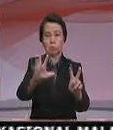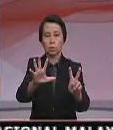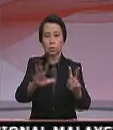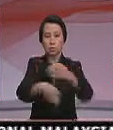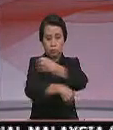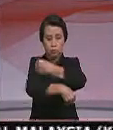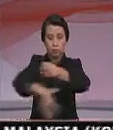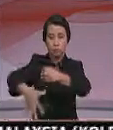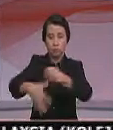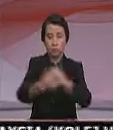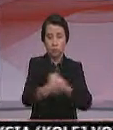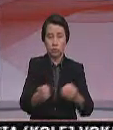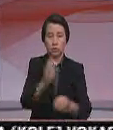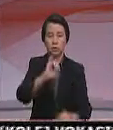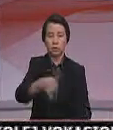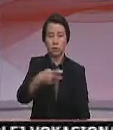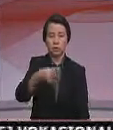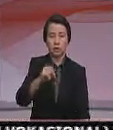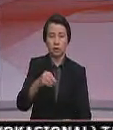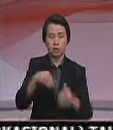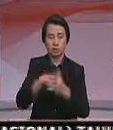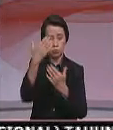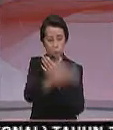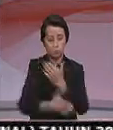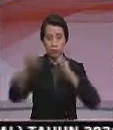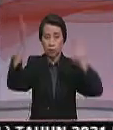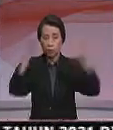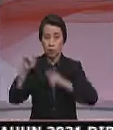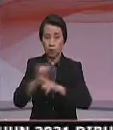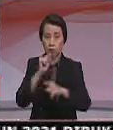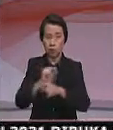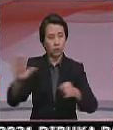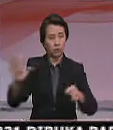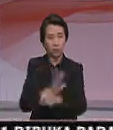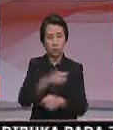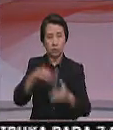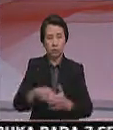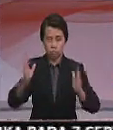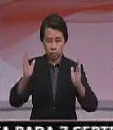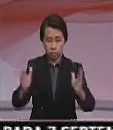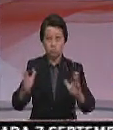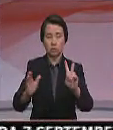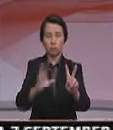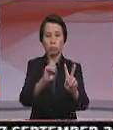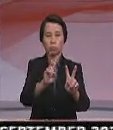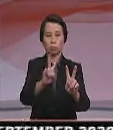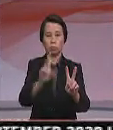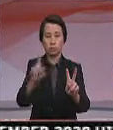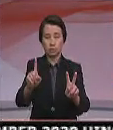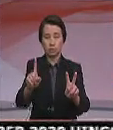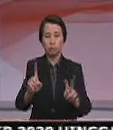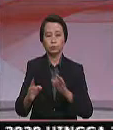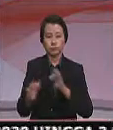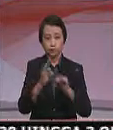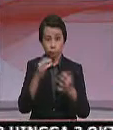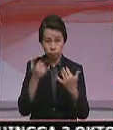buah pejabat JPN di peringkat daerah seluruh negara dan digunakan secara sepenuhnya dalam tempoh 2021.